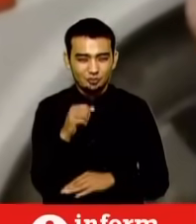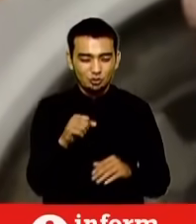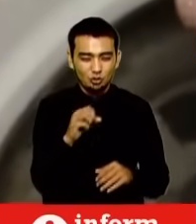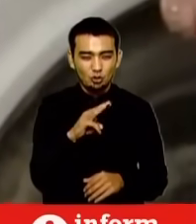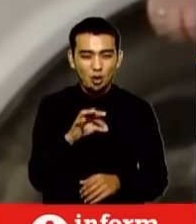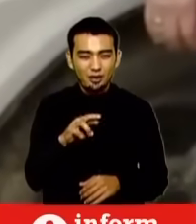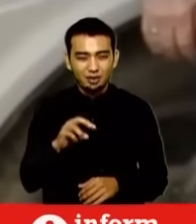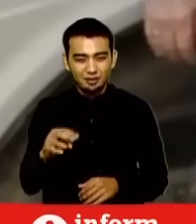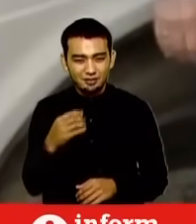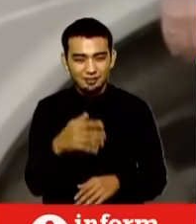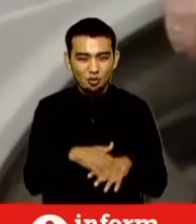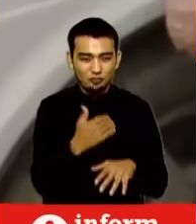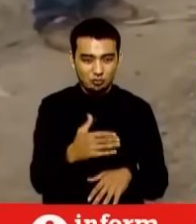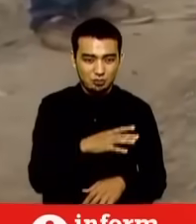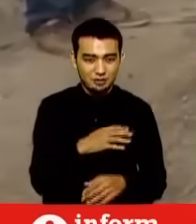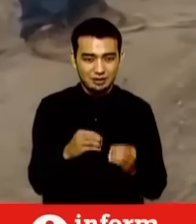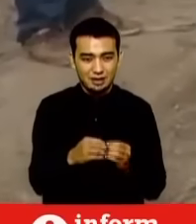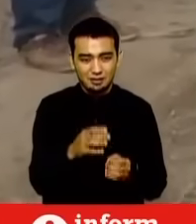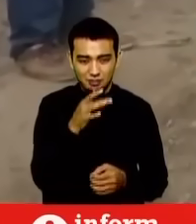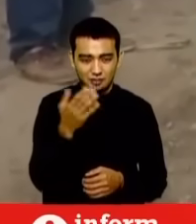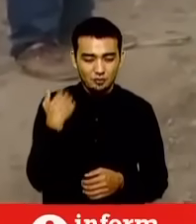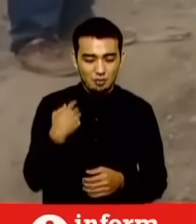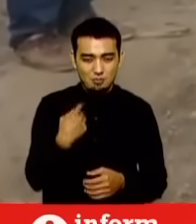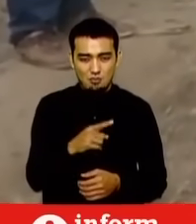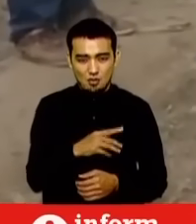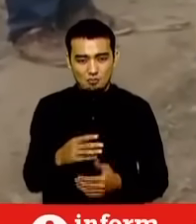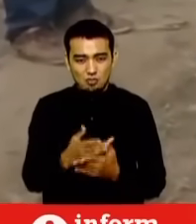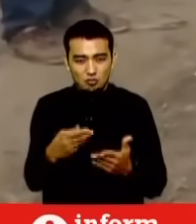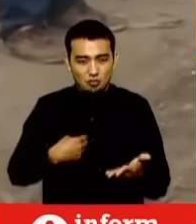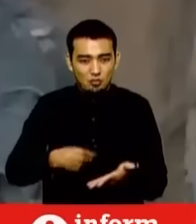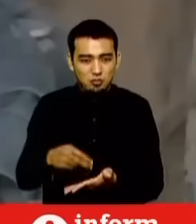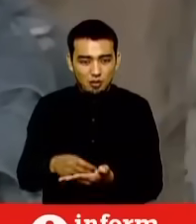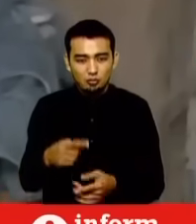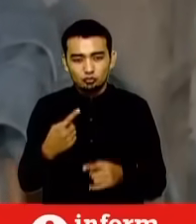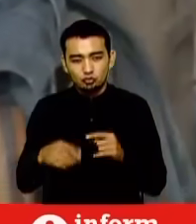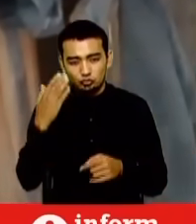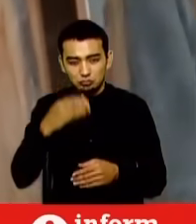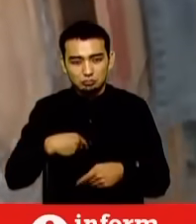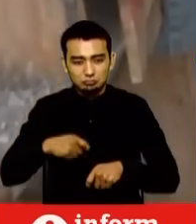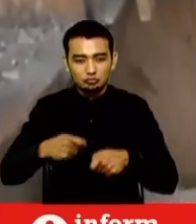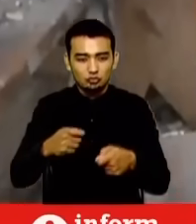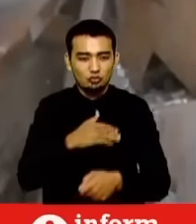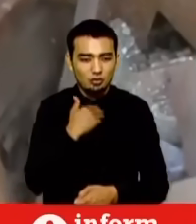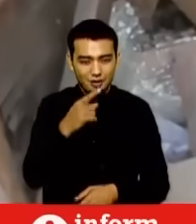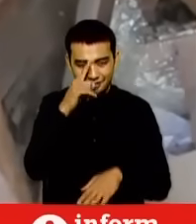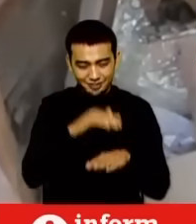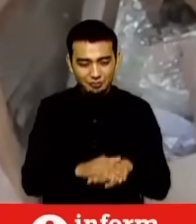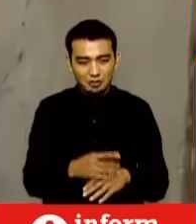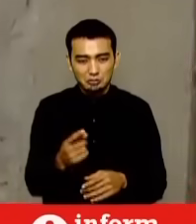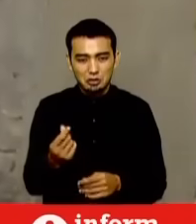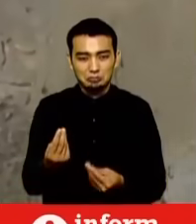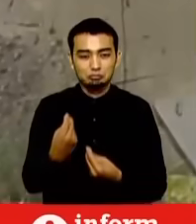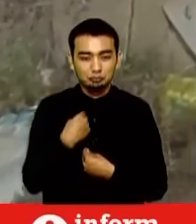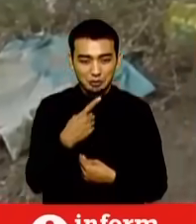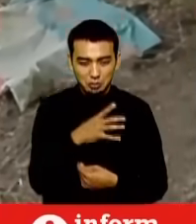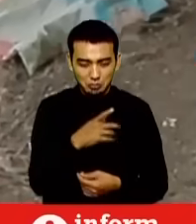қарсылық танытқан, өткен халық осыдан 10 жыл бұрын миллиондаған қаржыға сатып алған орындарды өзгеге бергісі жоқ. Оның үстіне әкімдік өкілдері ұсынған ақша тым аз деп отыр.